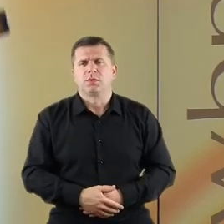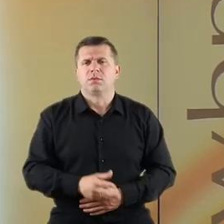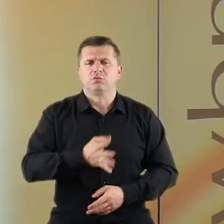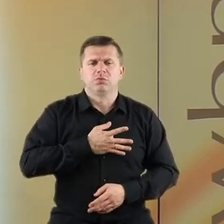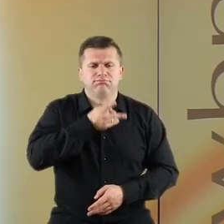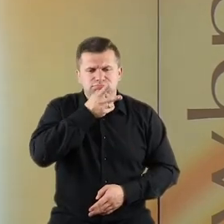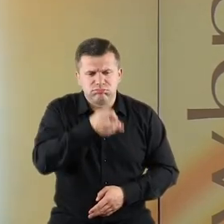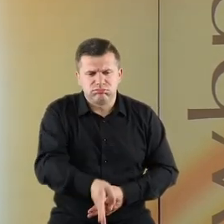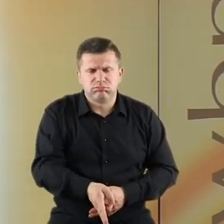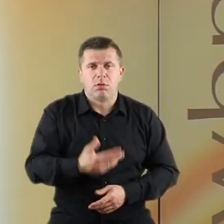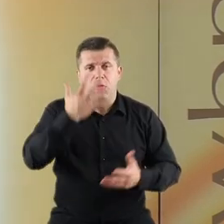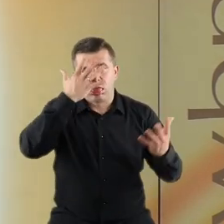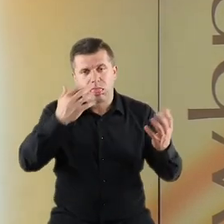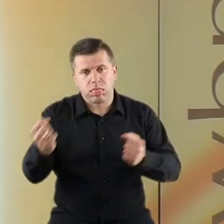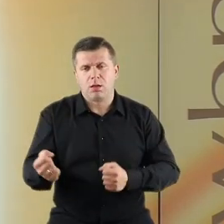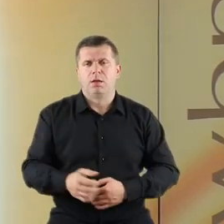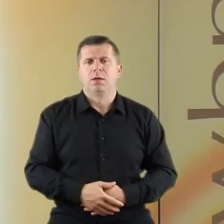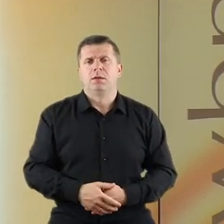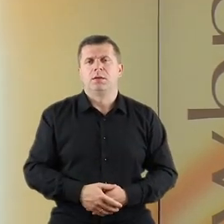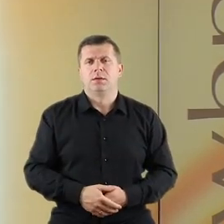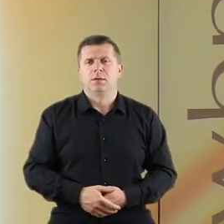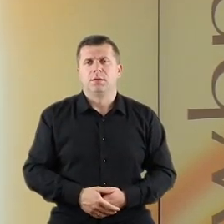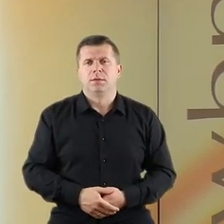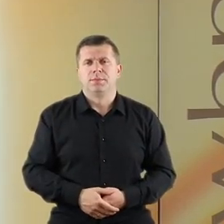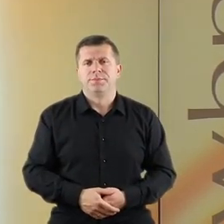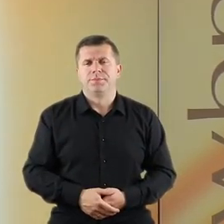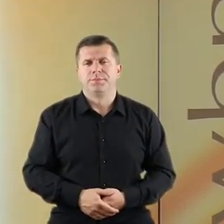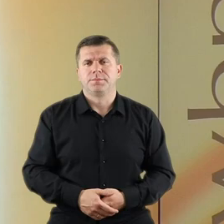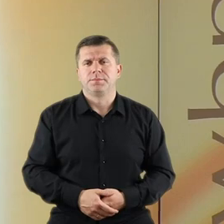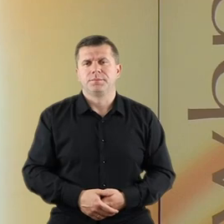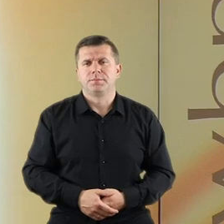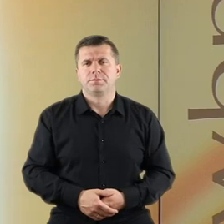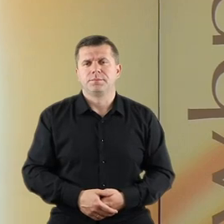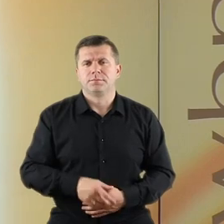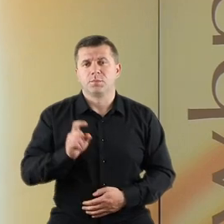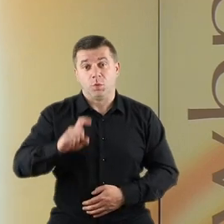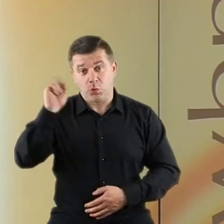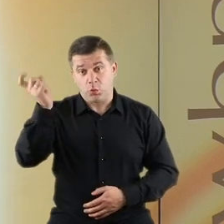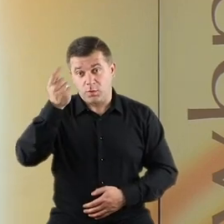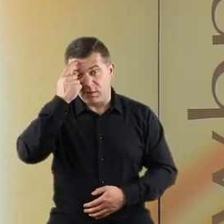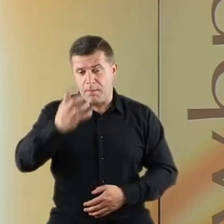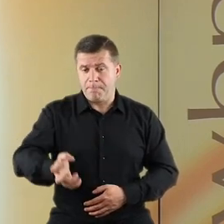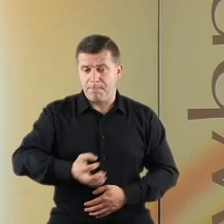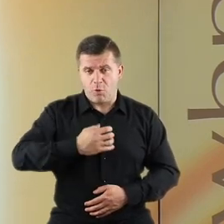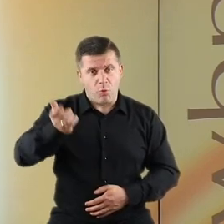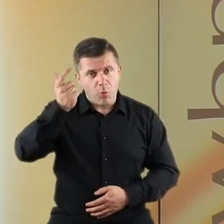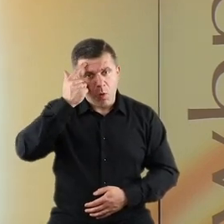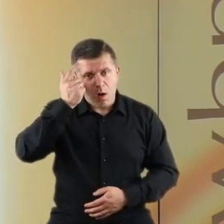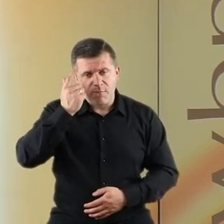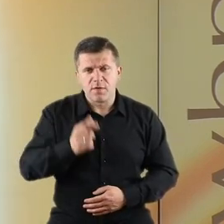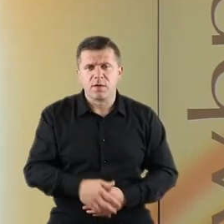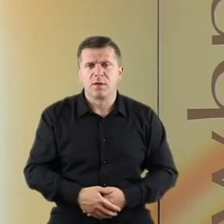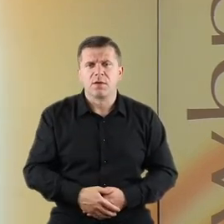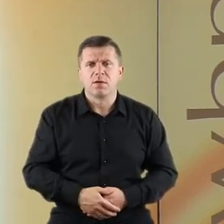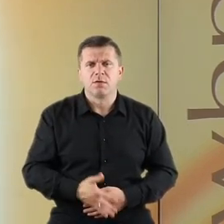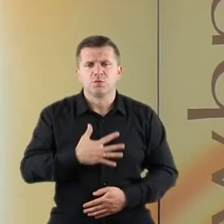omdlenia i tak dalej I tutaj przede wszystkim no ten ból głowy jakieś